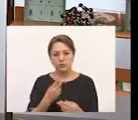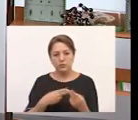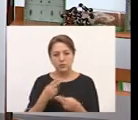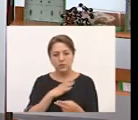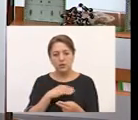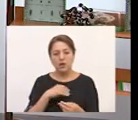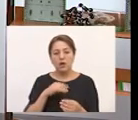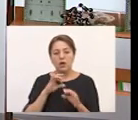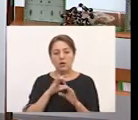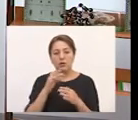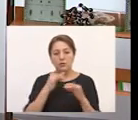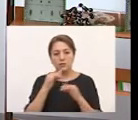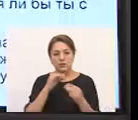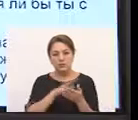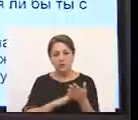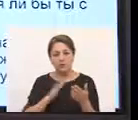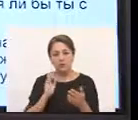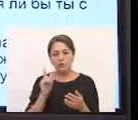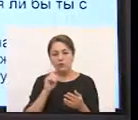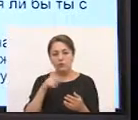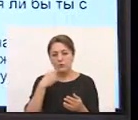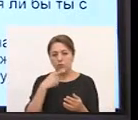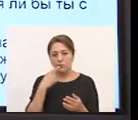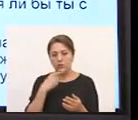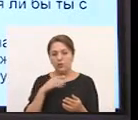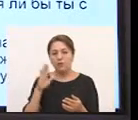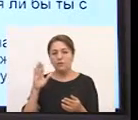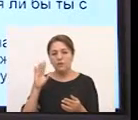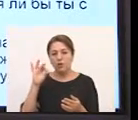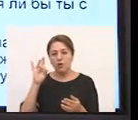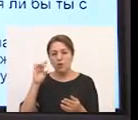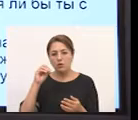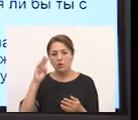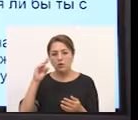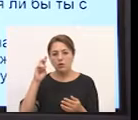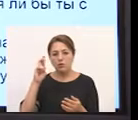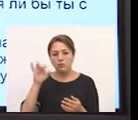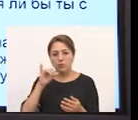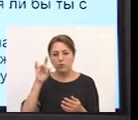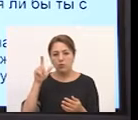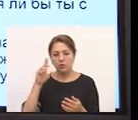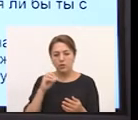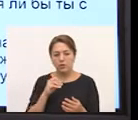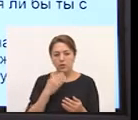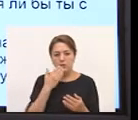Разговор продолжается. «Что говорят обо мне в Оренбурге?» – спросил Пугачев, помолчав